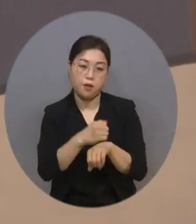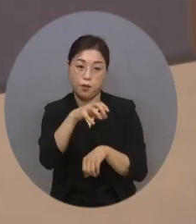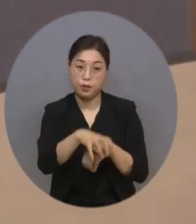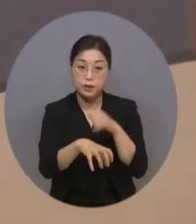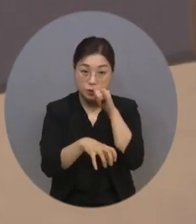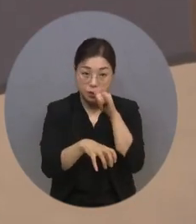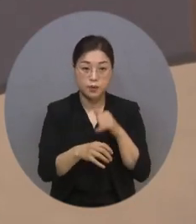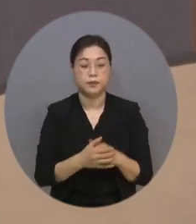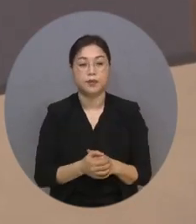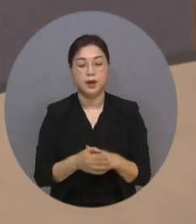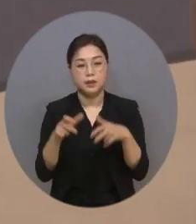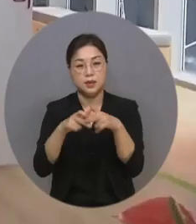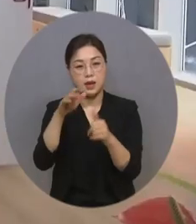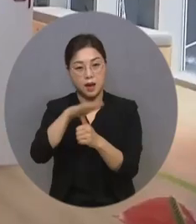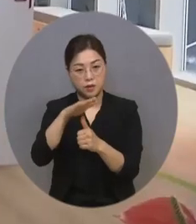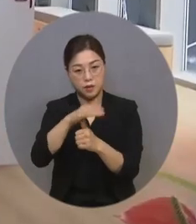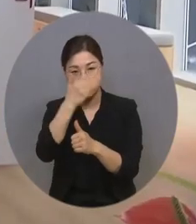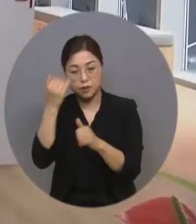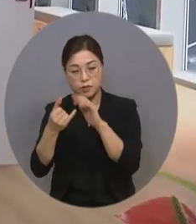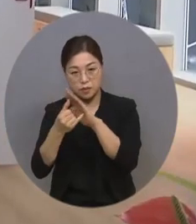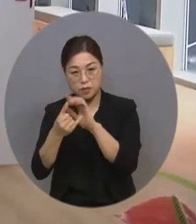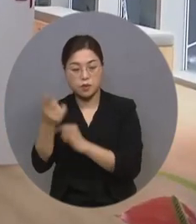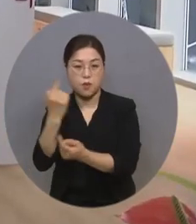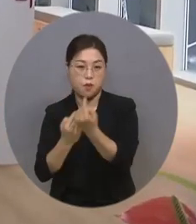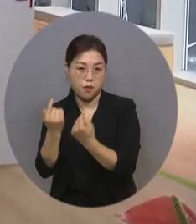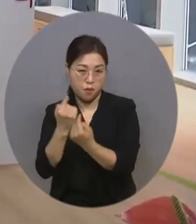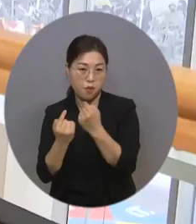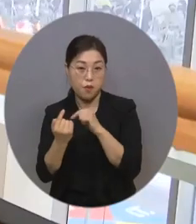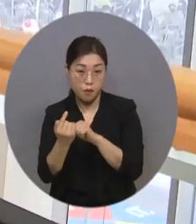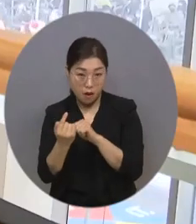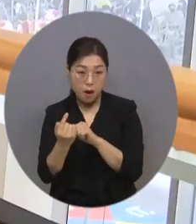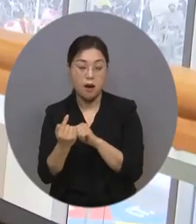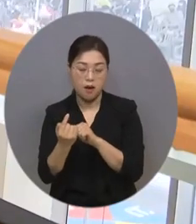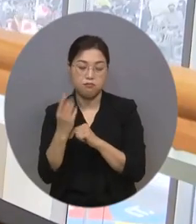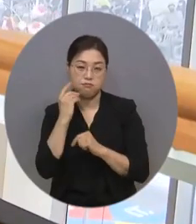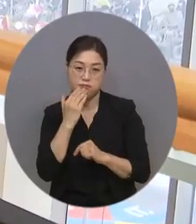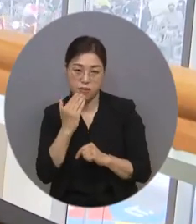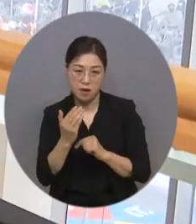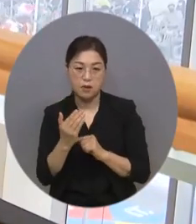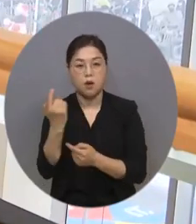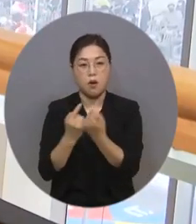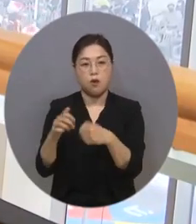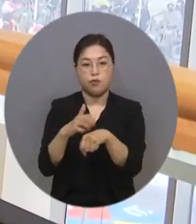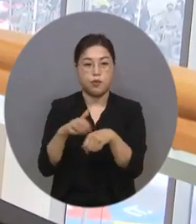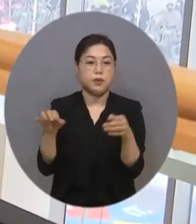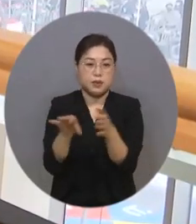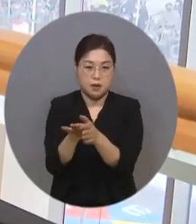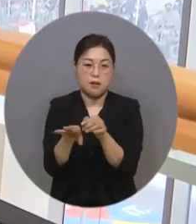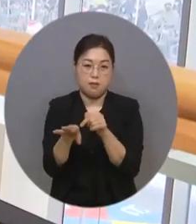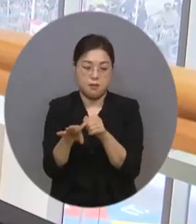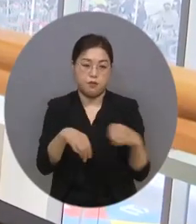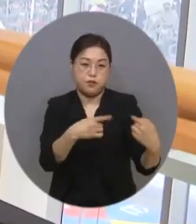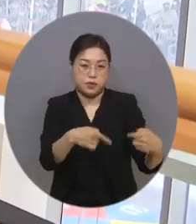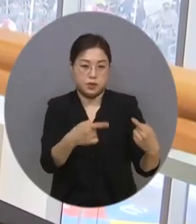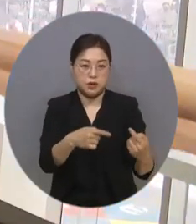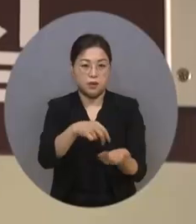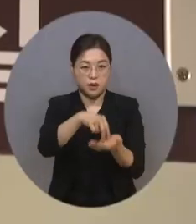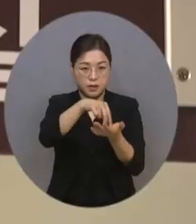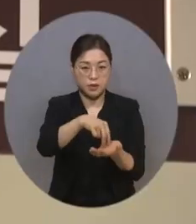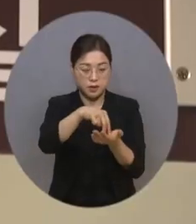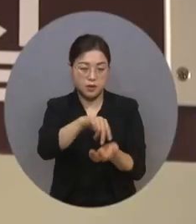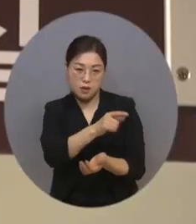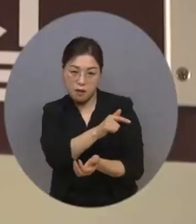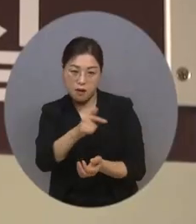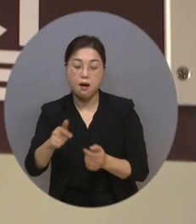있고 장애아동 청소년의 접근성을 확대하고 이들의 이용에 불편함을 없애기 위한 휠체어, 엘리베이터